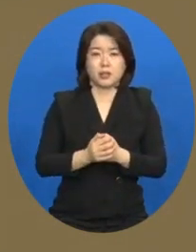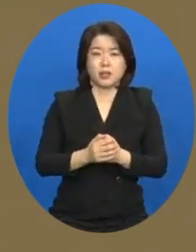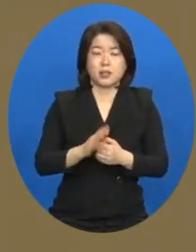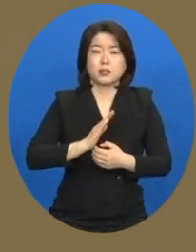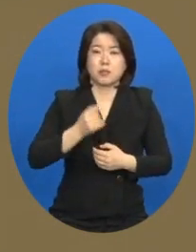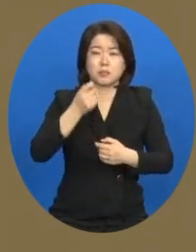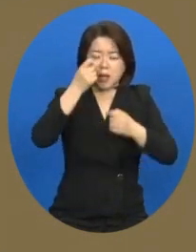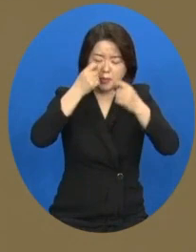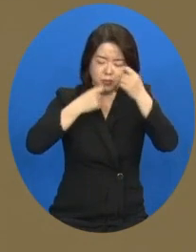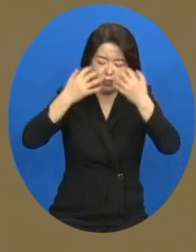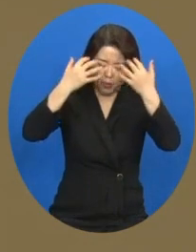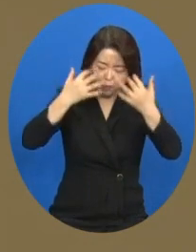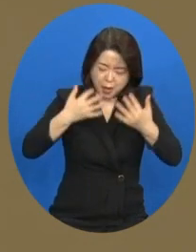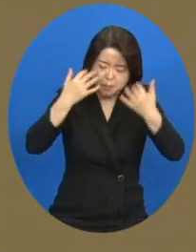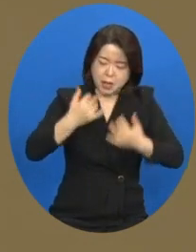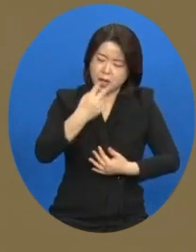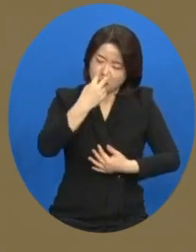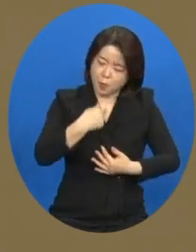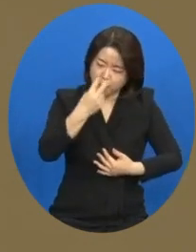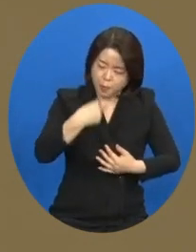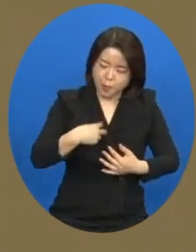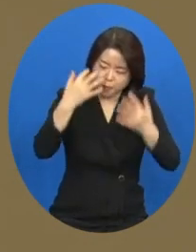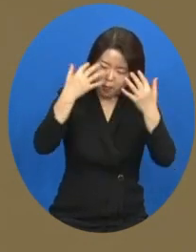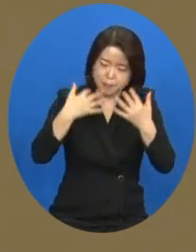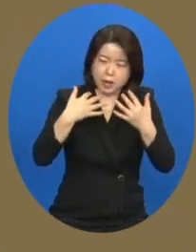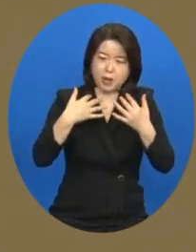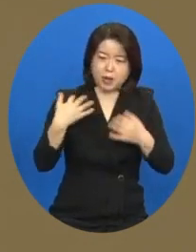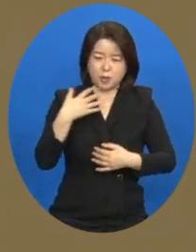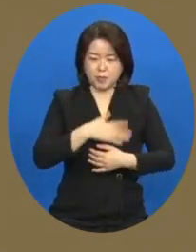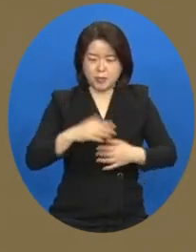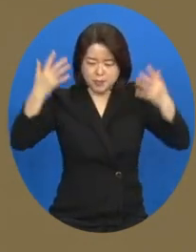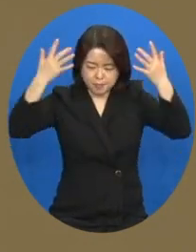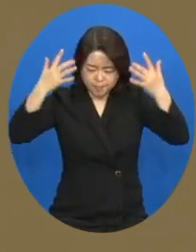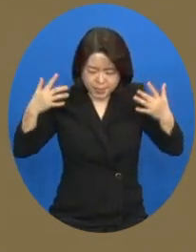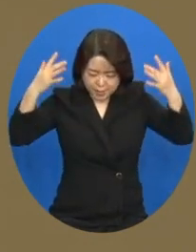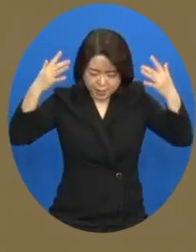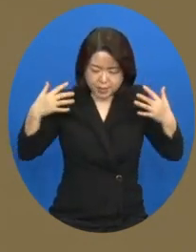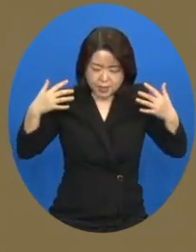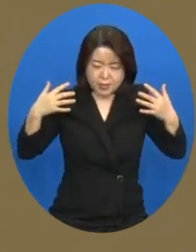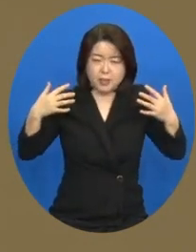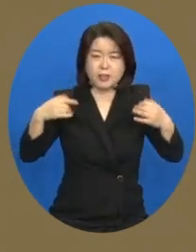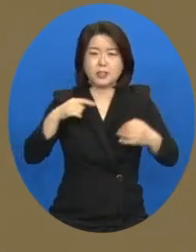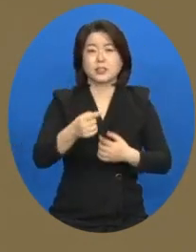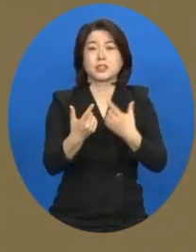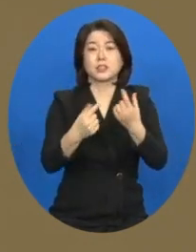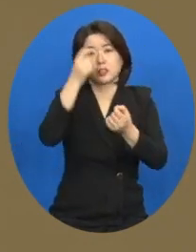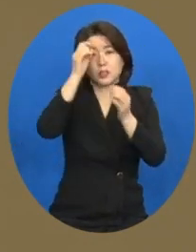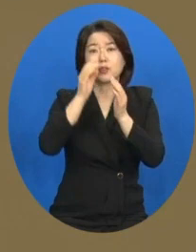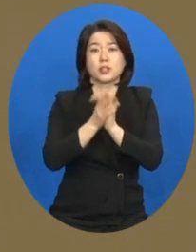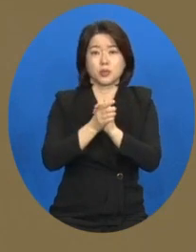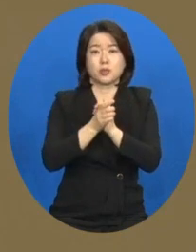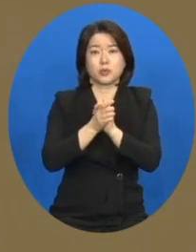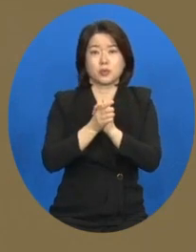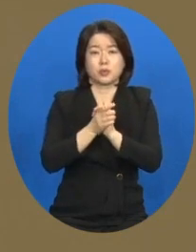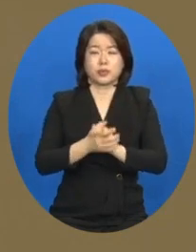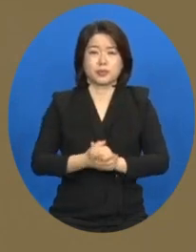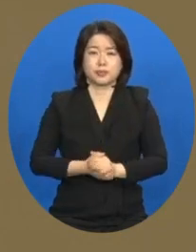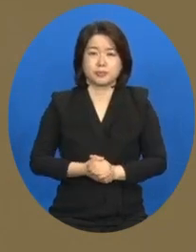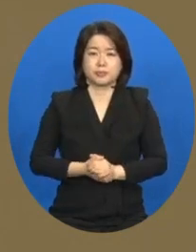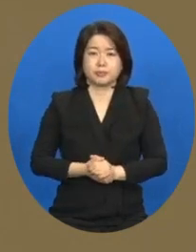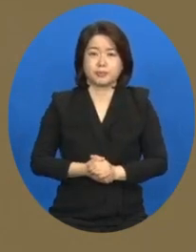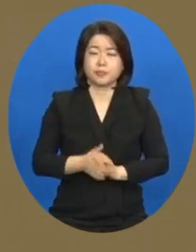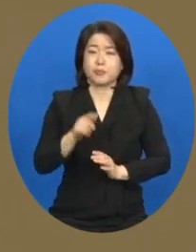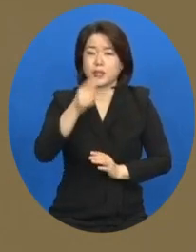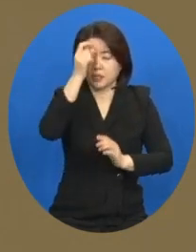눈물 범벅이 되고 콧물 범벅이 되고 몸이 땀에 젖는 그런 기도예요.